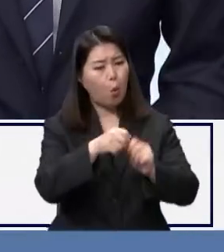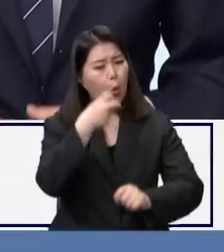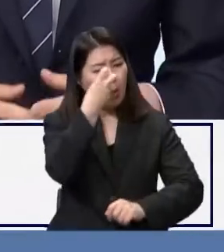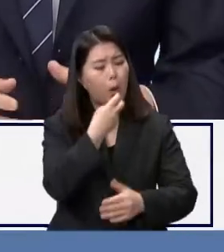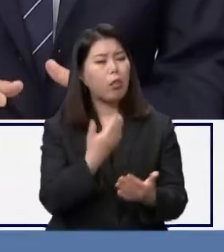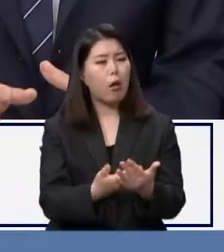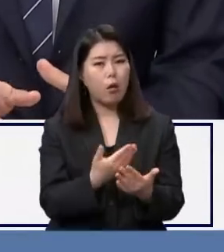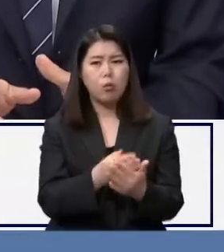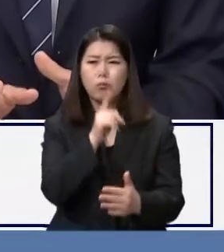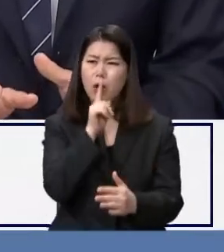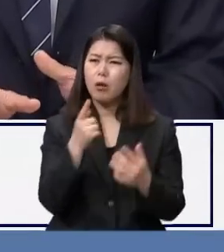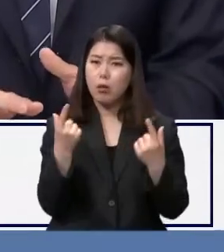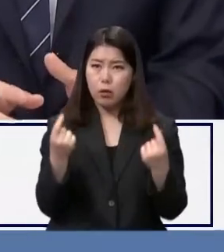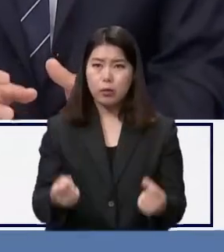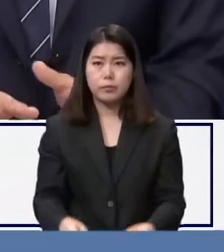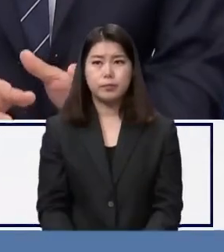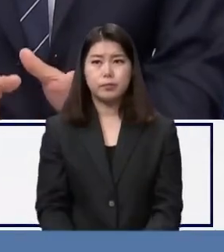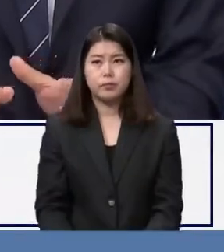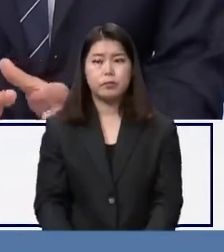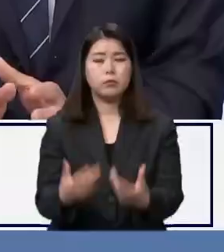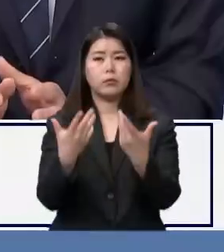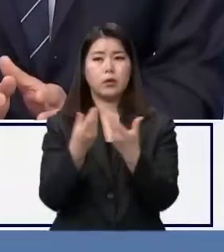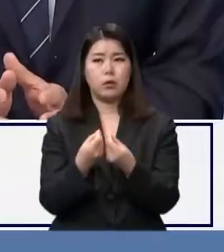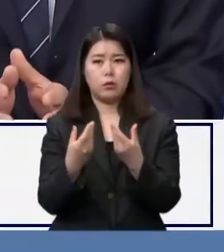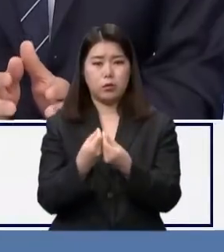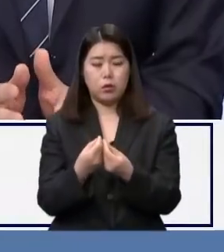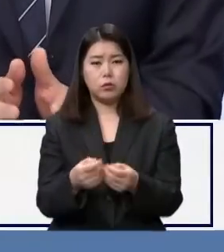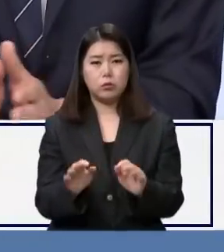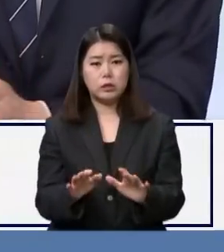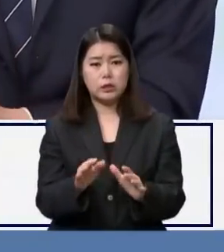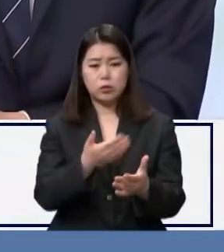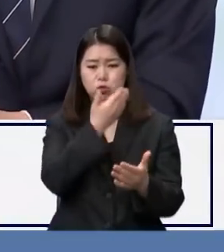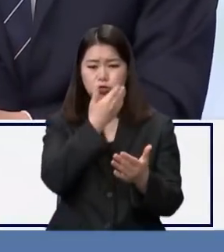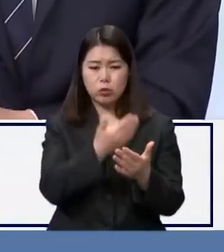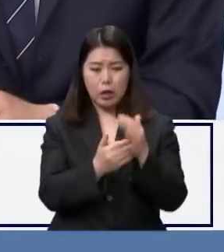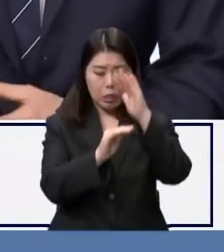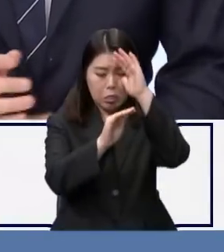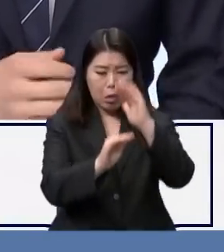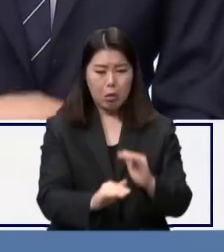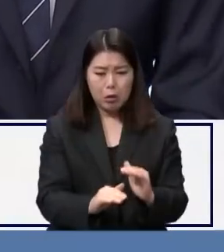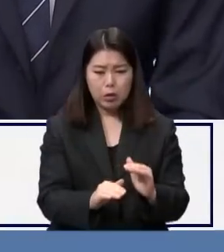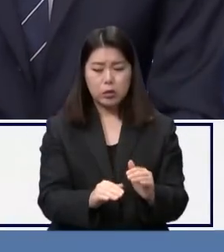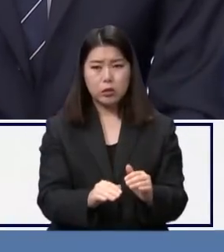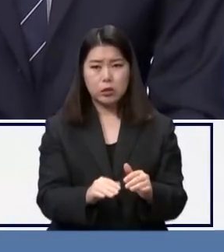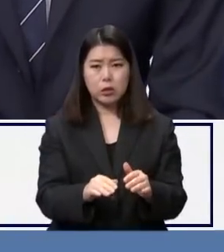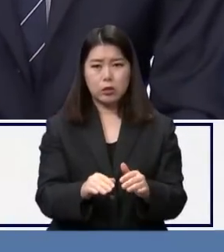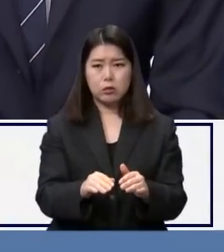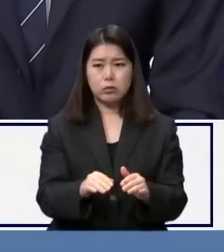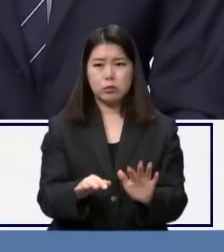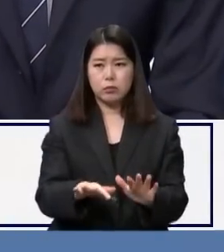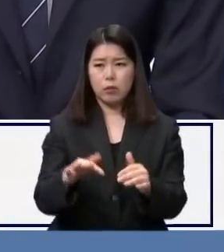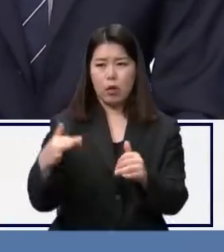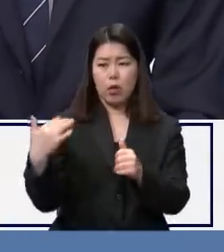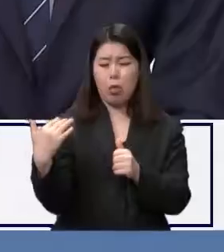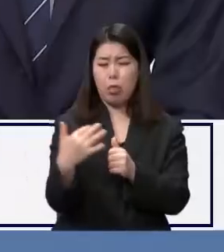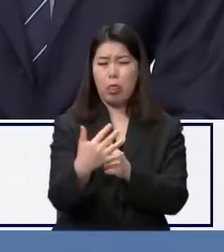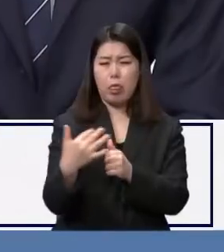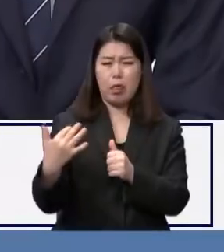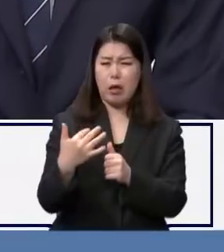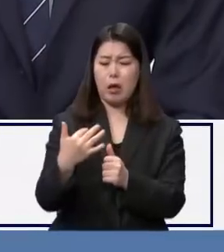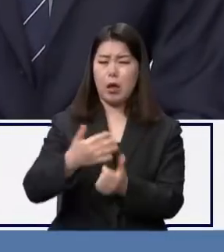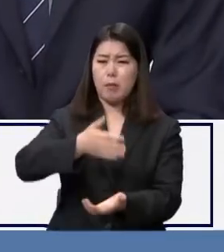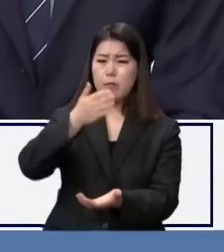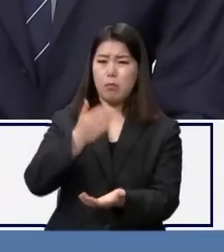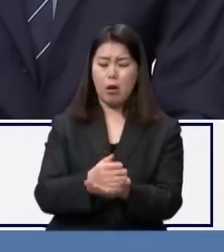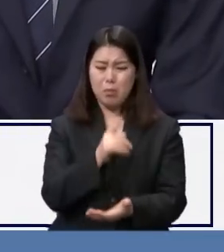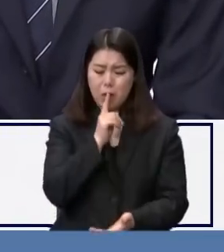그 예를 들면 논점의 본질을 좀 지워버리고 이간질을 당하지 마시라 이렇게 되물을